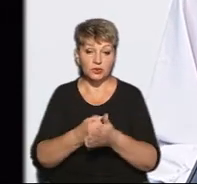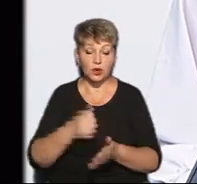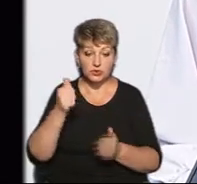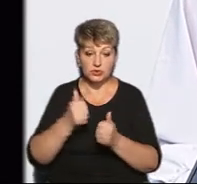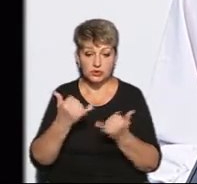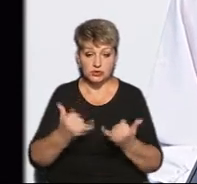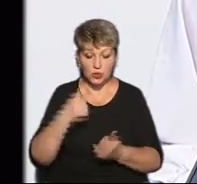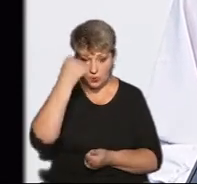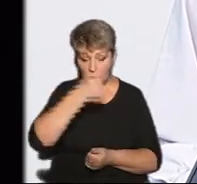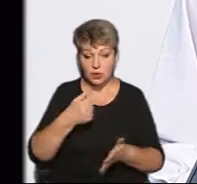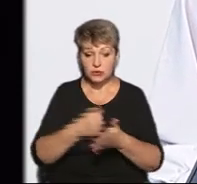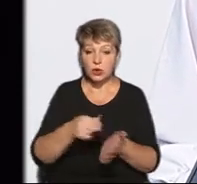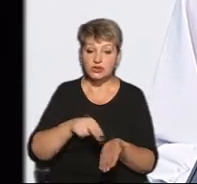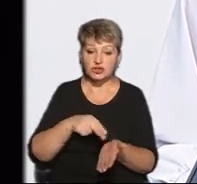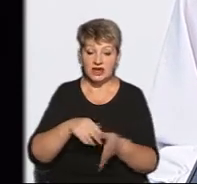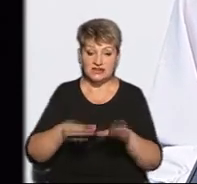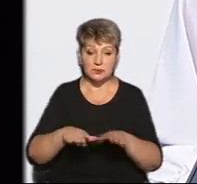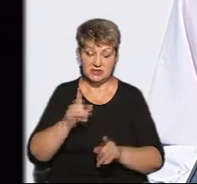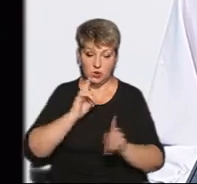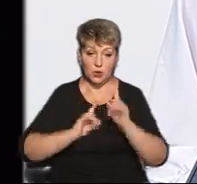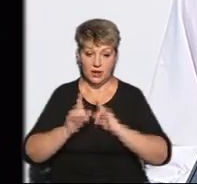цьогорічних місцевих виборів до Черкаської міської ради.